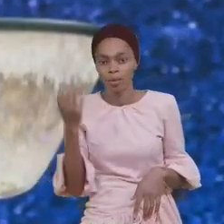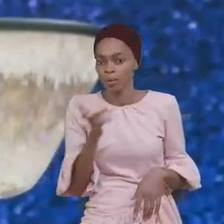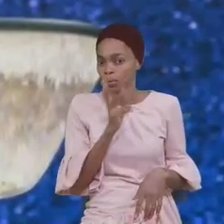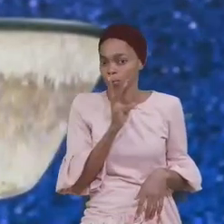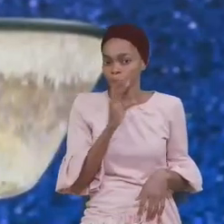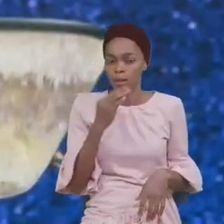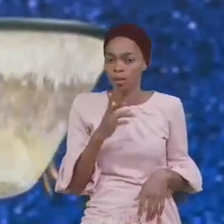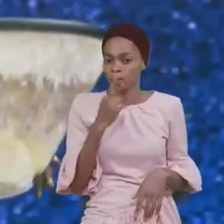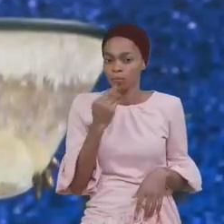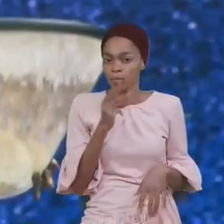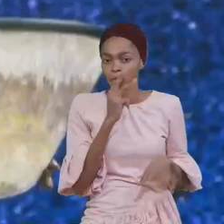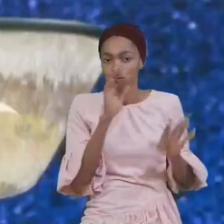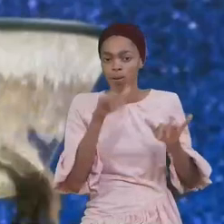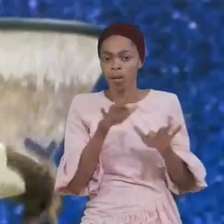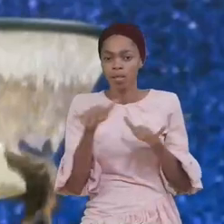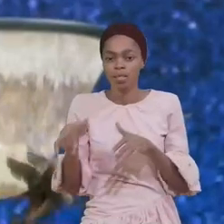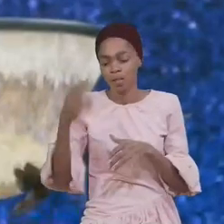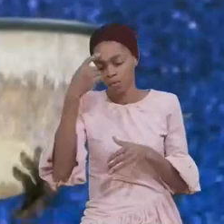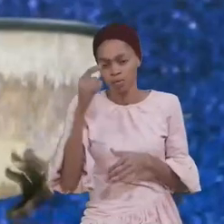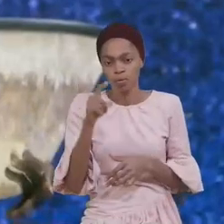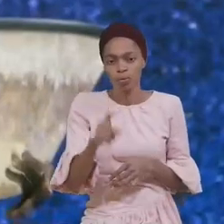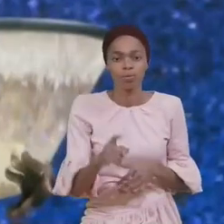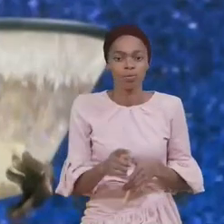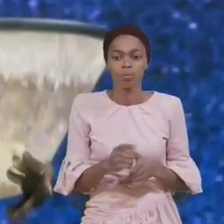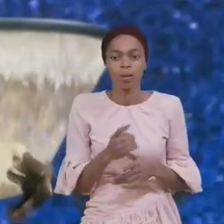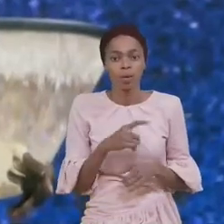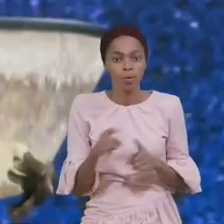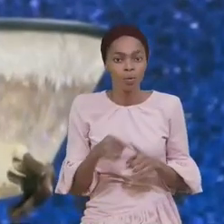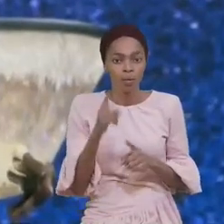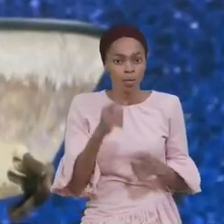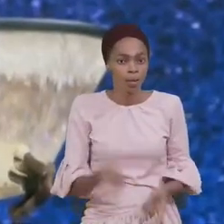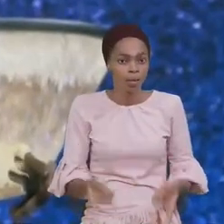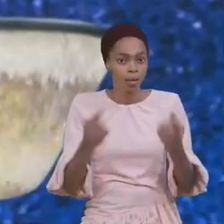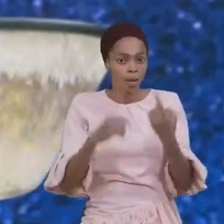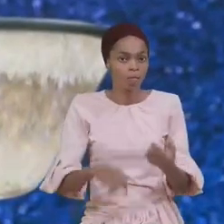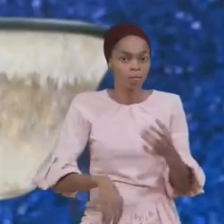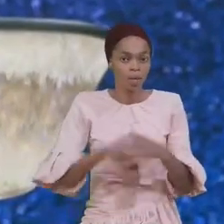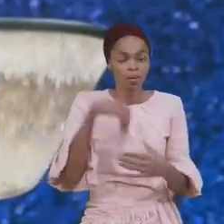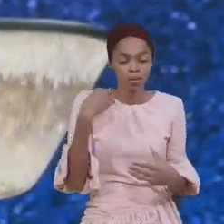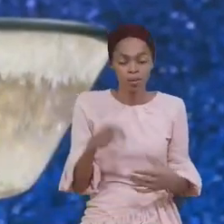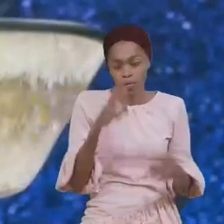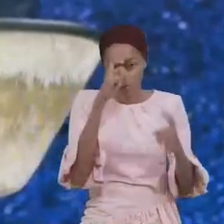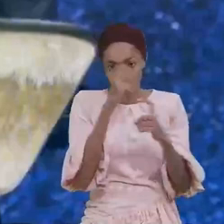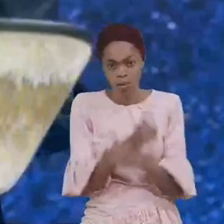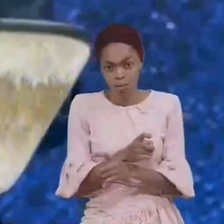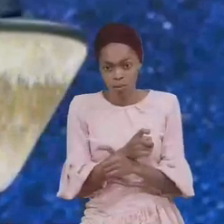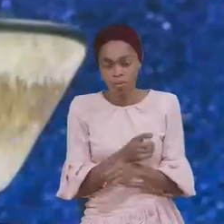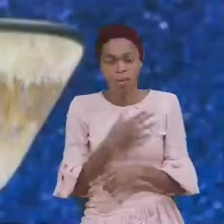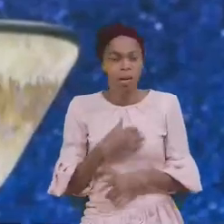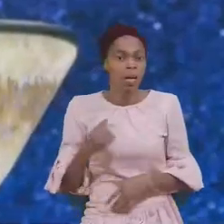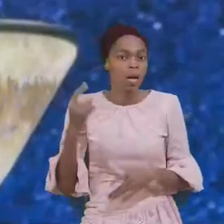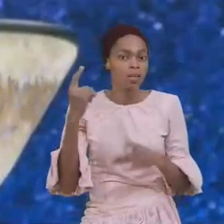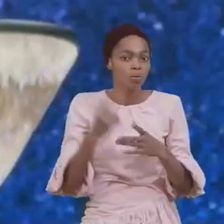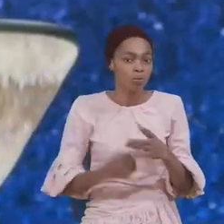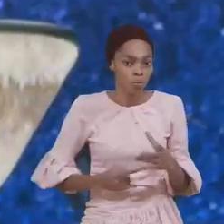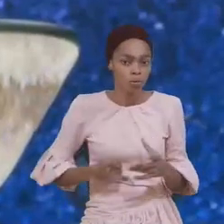mis à sec devant vous les eaux de la mer Rouge. Et